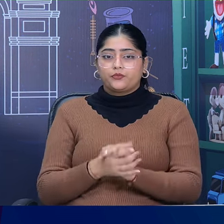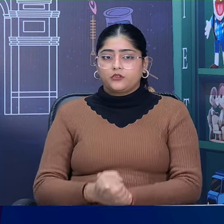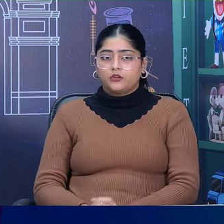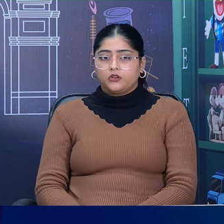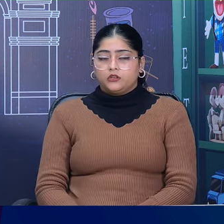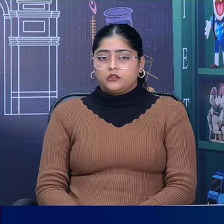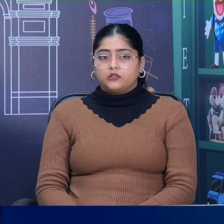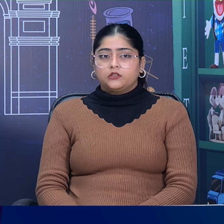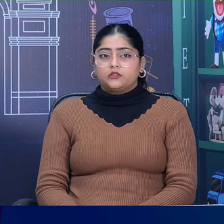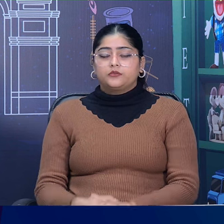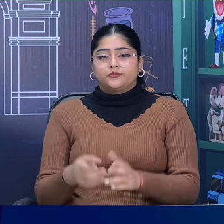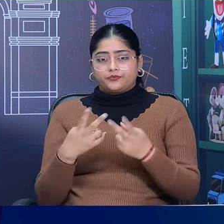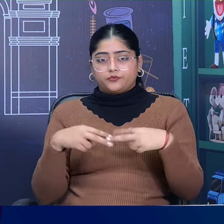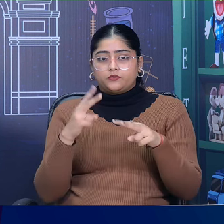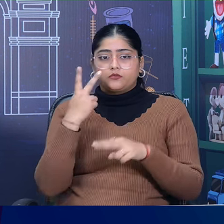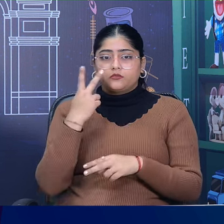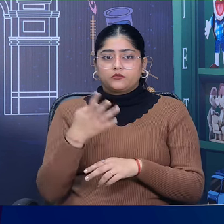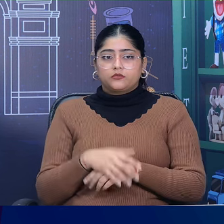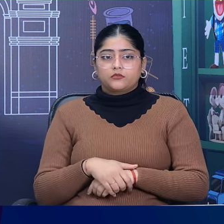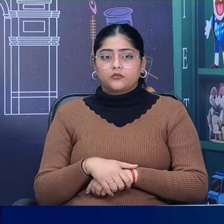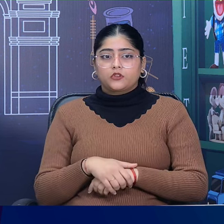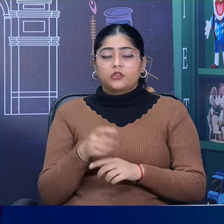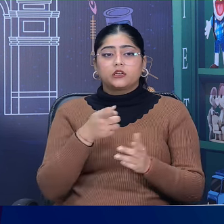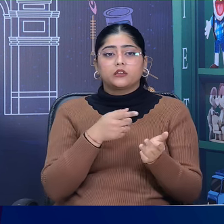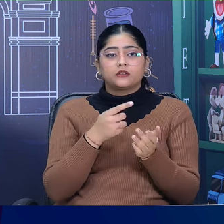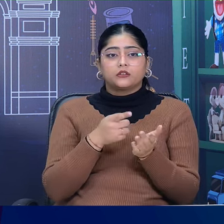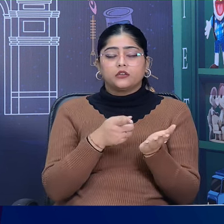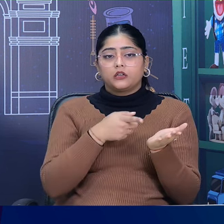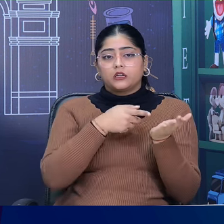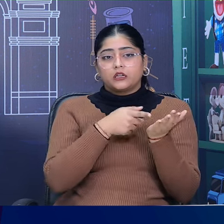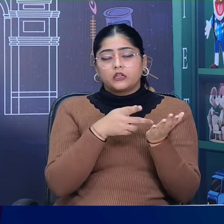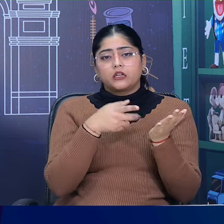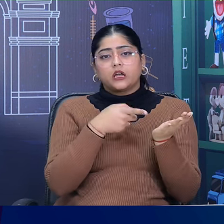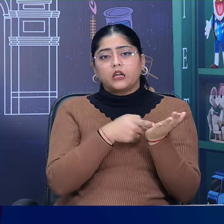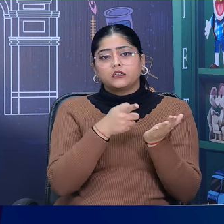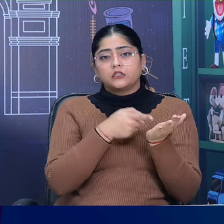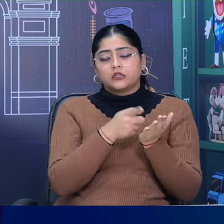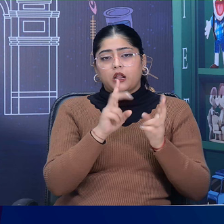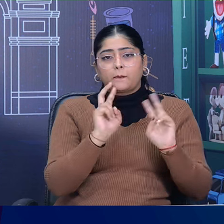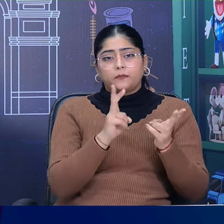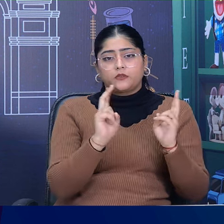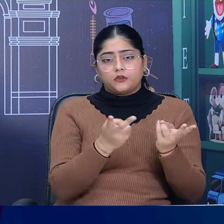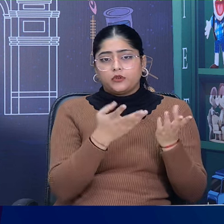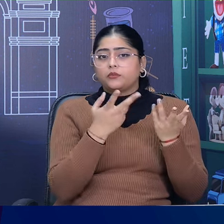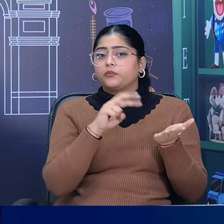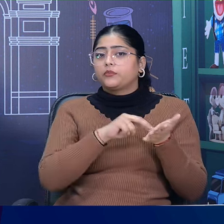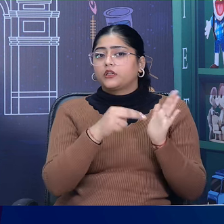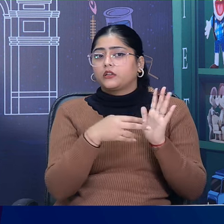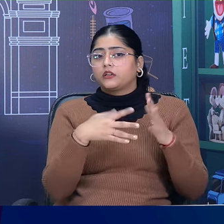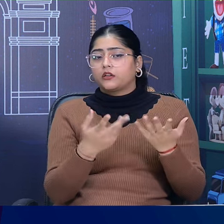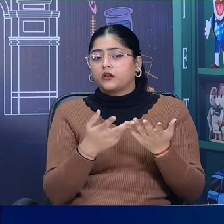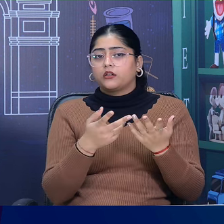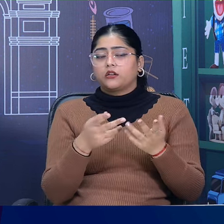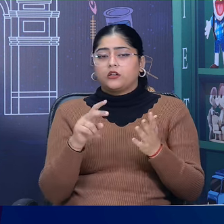है मॉडिफाइड होमवर्क भी देख लेते हैं जी मॉडिफाइड होमवर्क में पहला प्रश्न बनेगा कि व्हाट इज ग्रामसभा ग्रामसभा क्या है व्हाट इज द वर्क